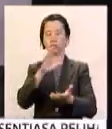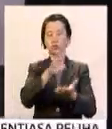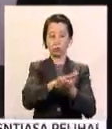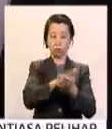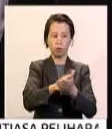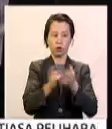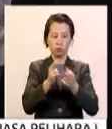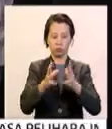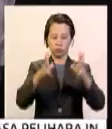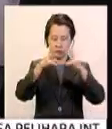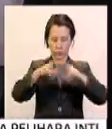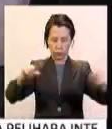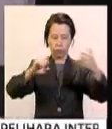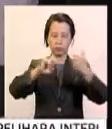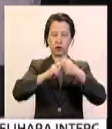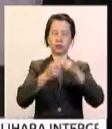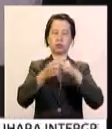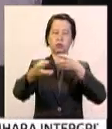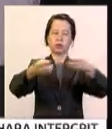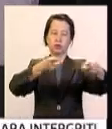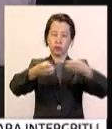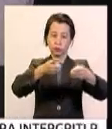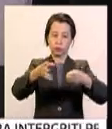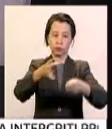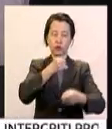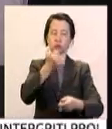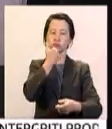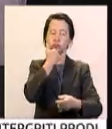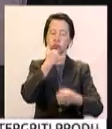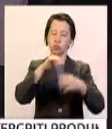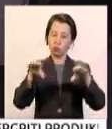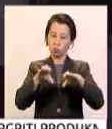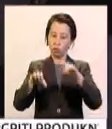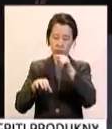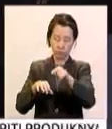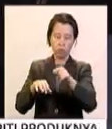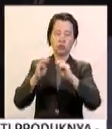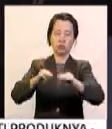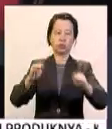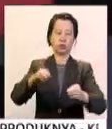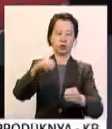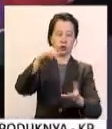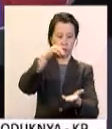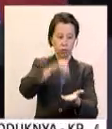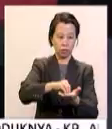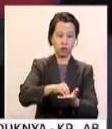dalam usaha menangani permasalahan disiplin dan salah laku murid di sekolah.